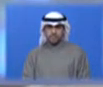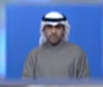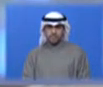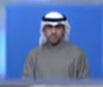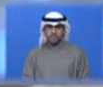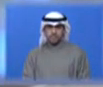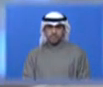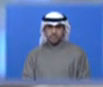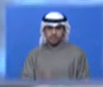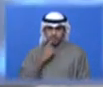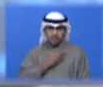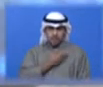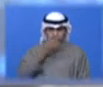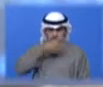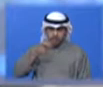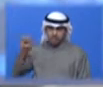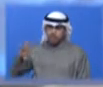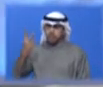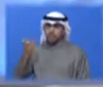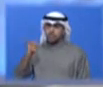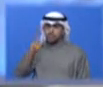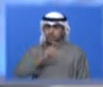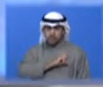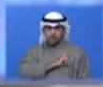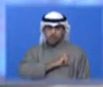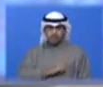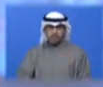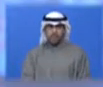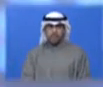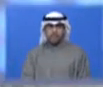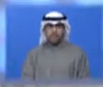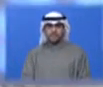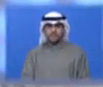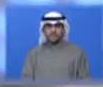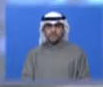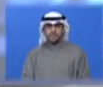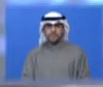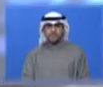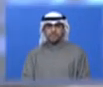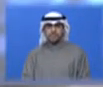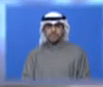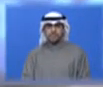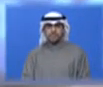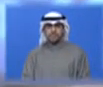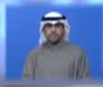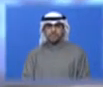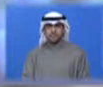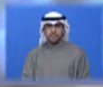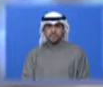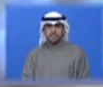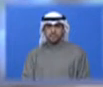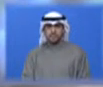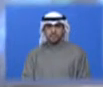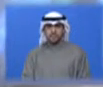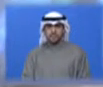مطلق دبيس عوض العازمي عن عمر يناهز 78. انتقلت إلى رحمة الله تعالى زهوات إبراهيم أبو